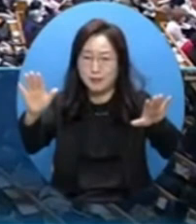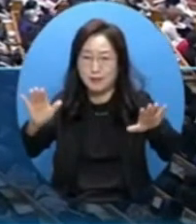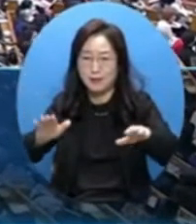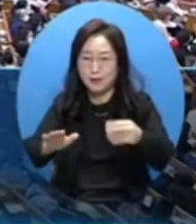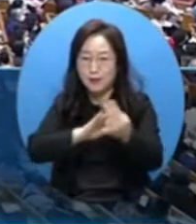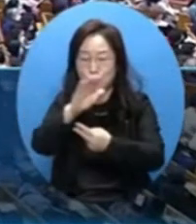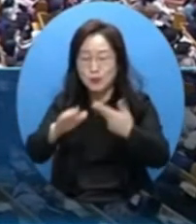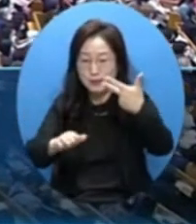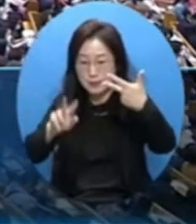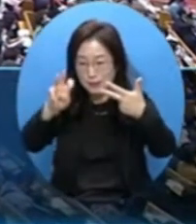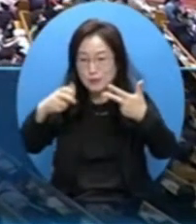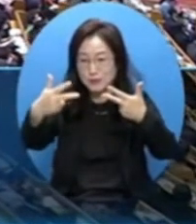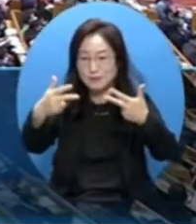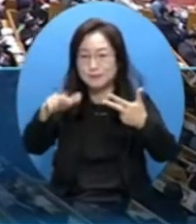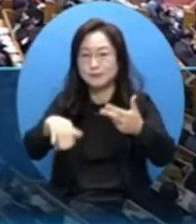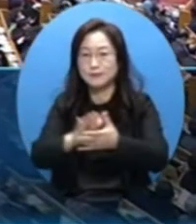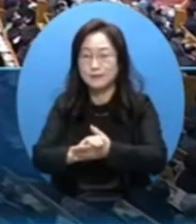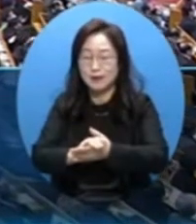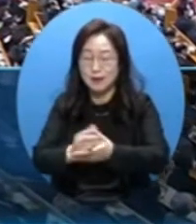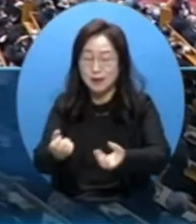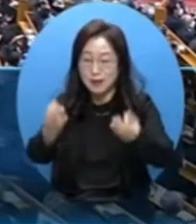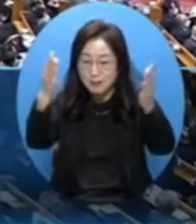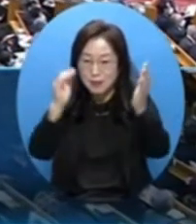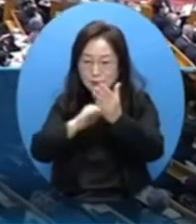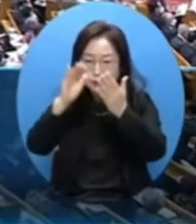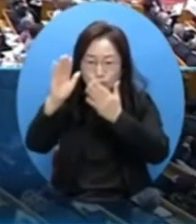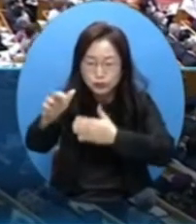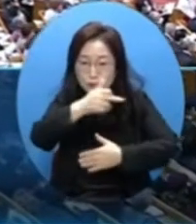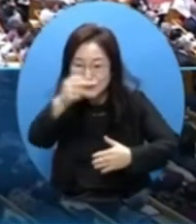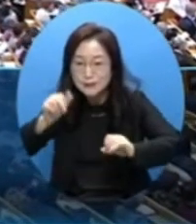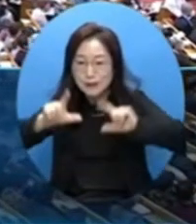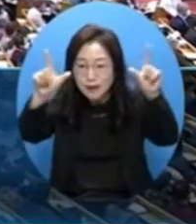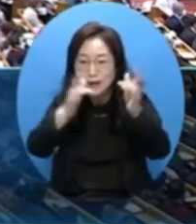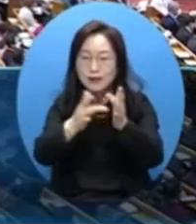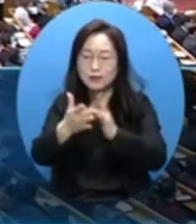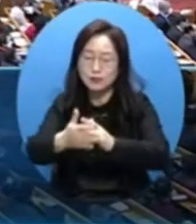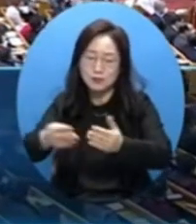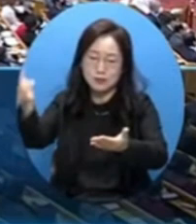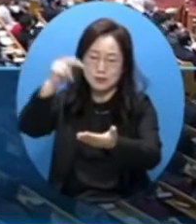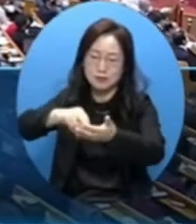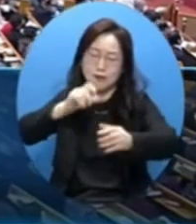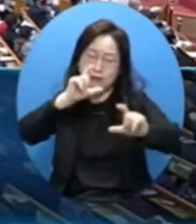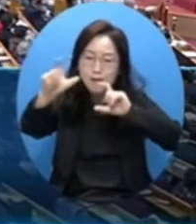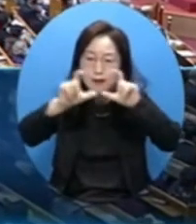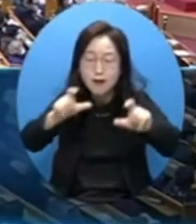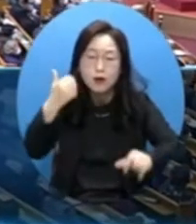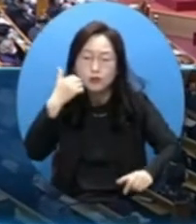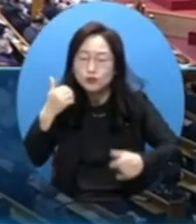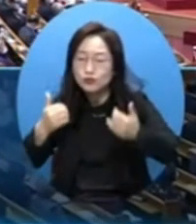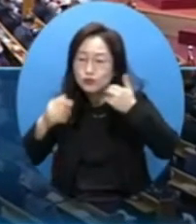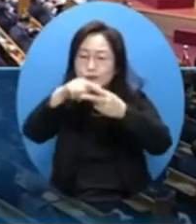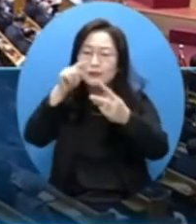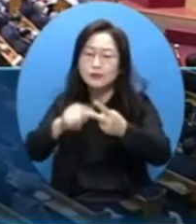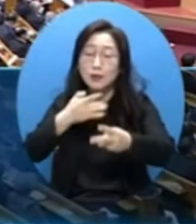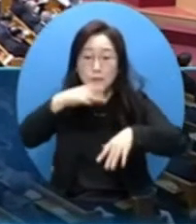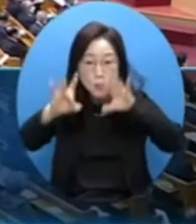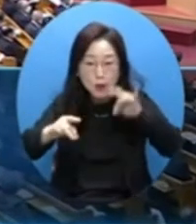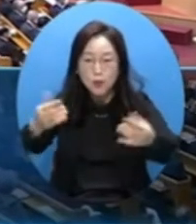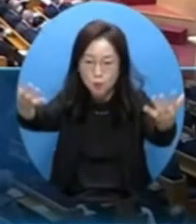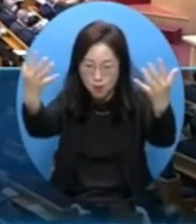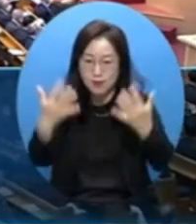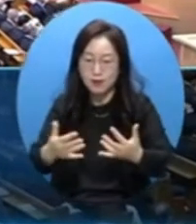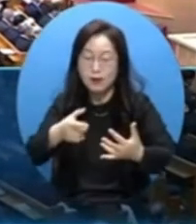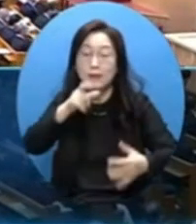37절로 39절입니다 명절 끝날 곧 큰 날에 예수께서 서서 외쳐 이르시되 누구든지 목마르거든 내게로 와서